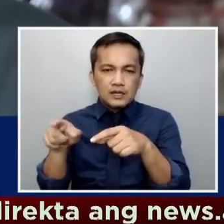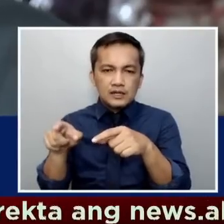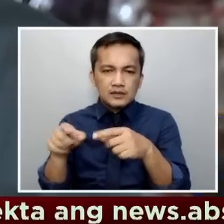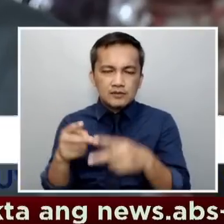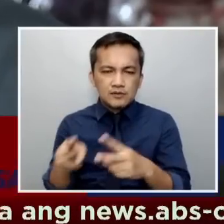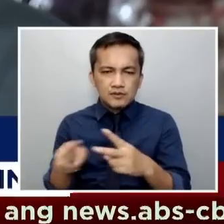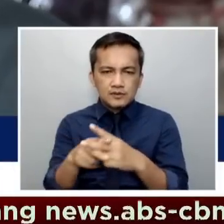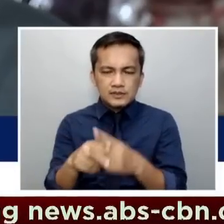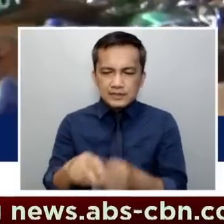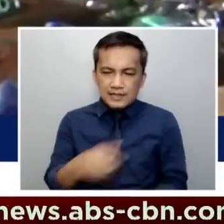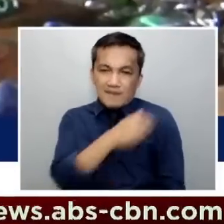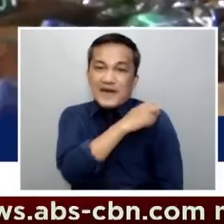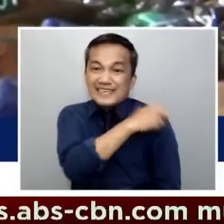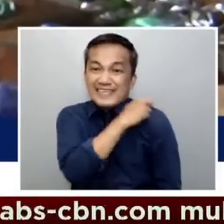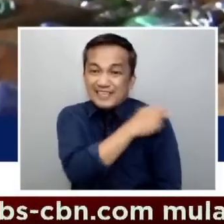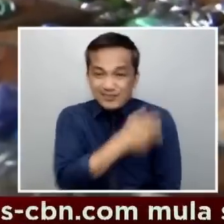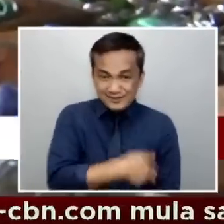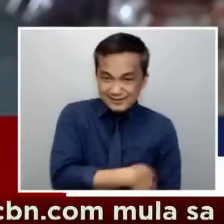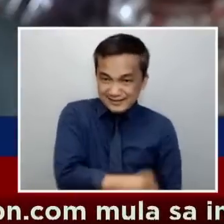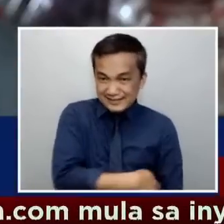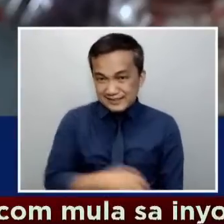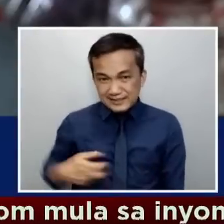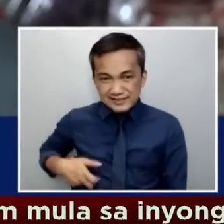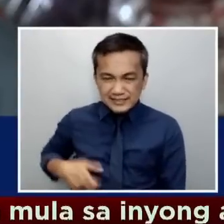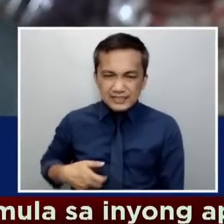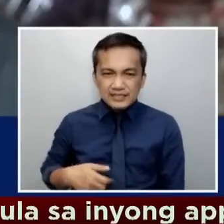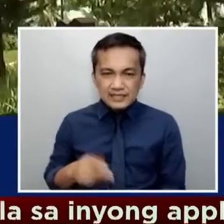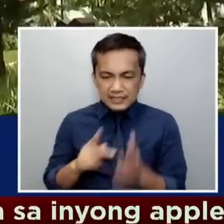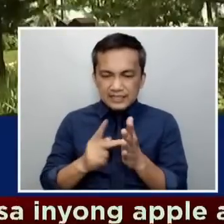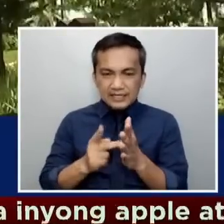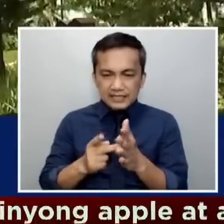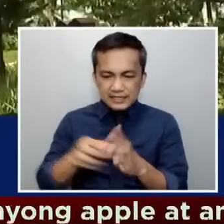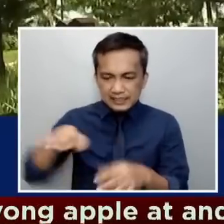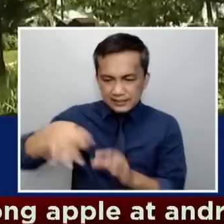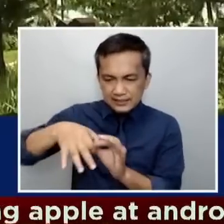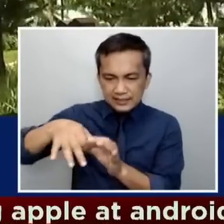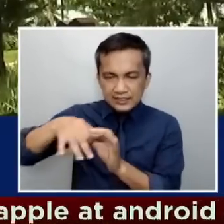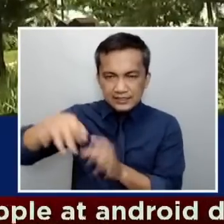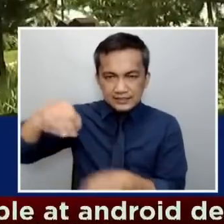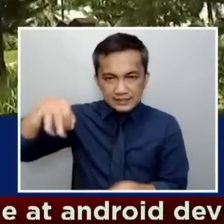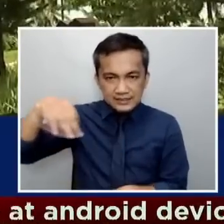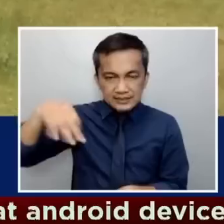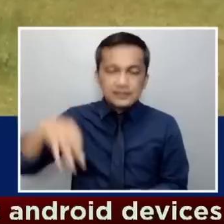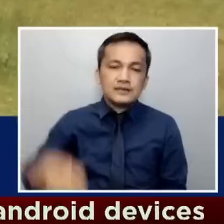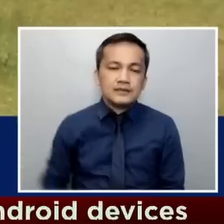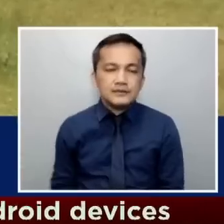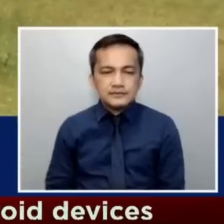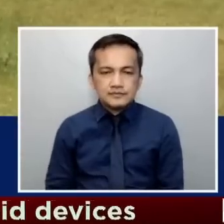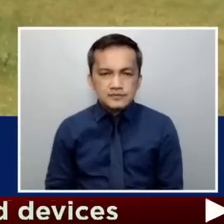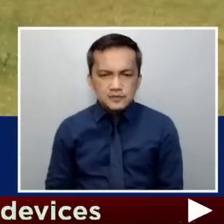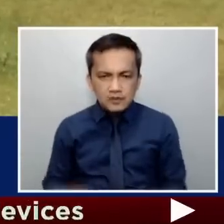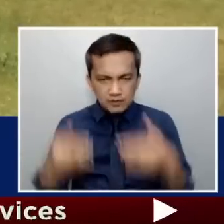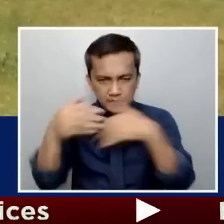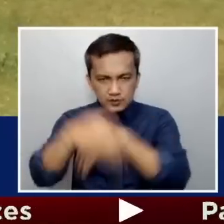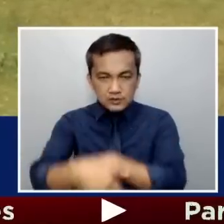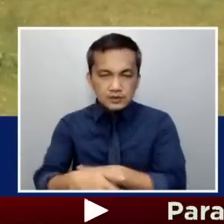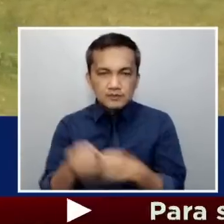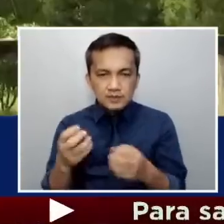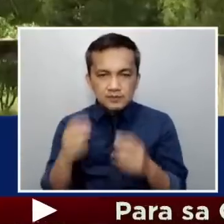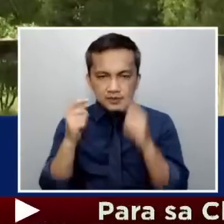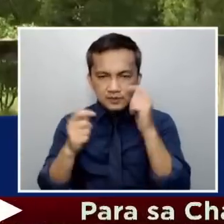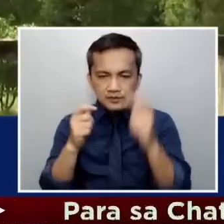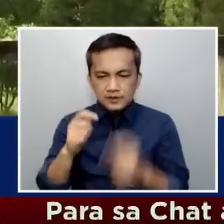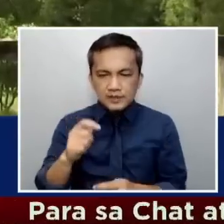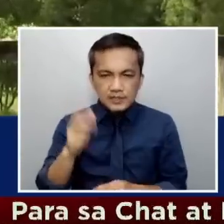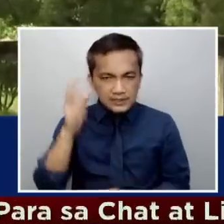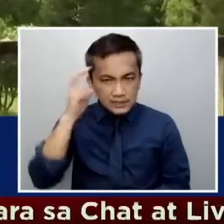panghilod, keychain, rep magnet. Mga ganito ma'am, tapos yun. Kapag dumilim, dagsa naman ang mga turista sa Legazpi